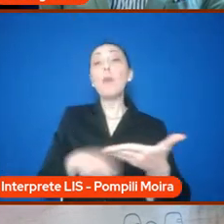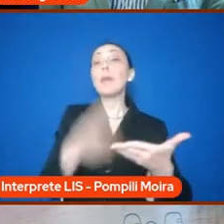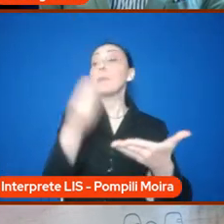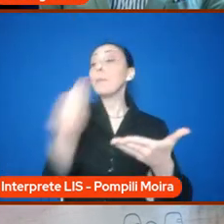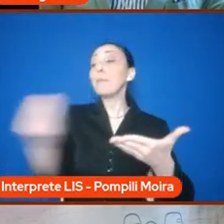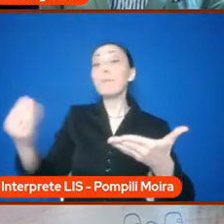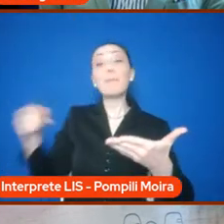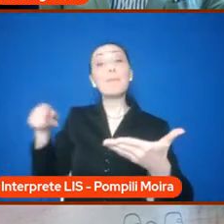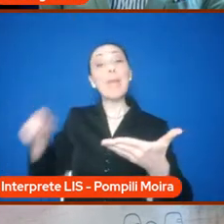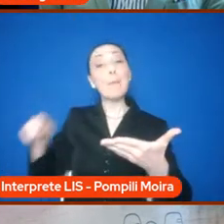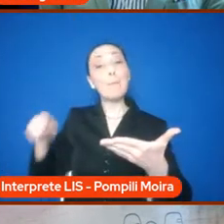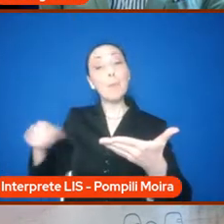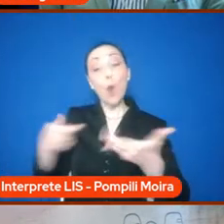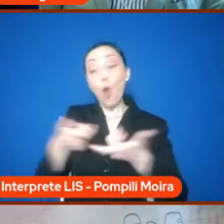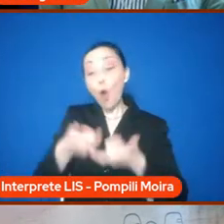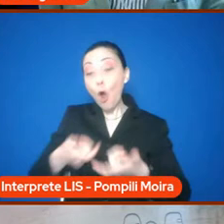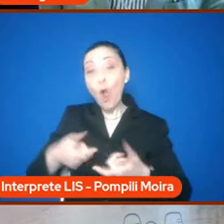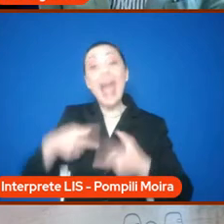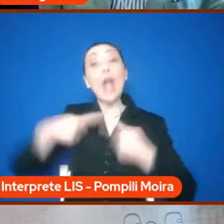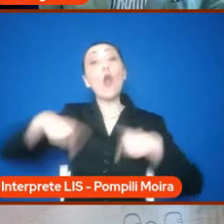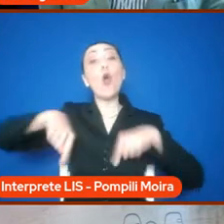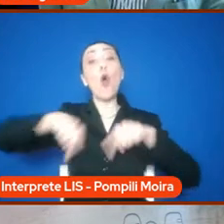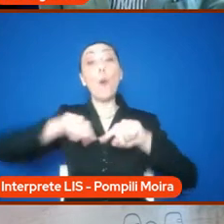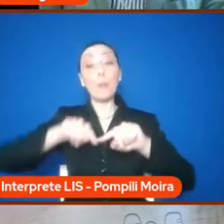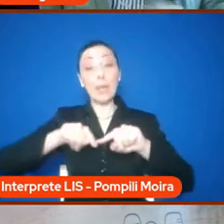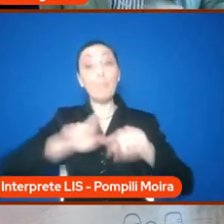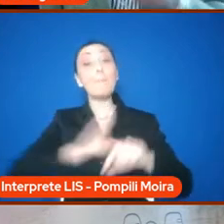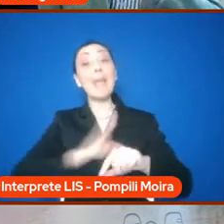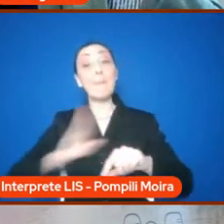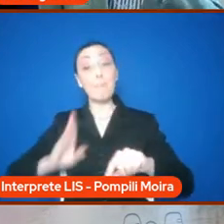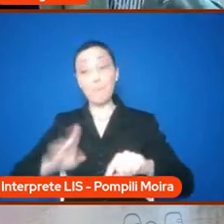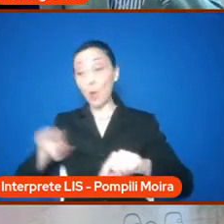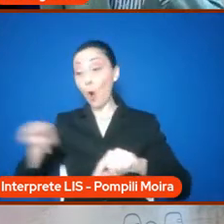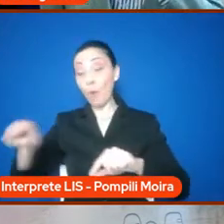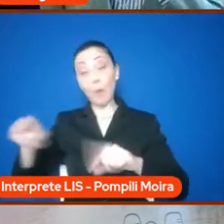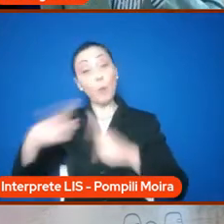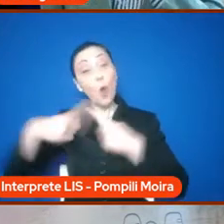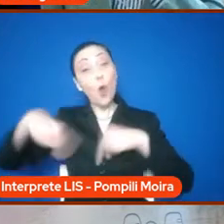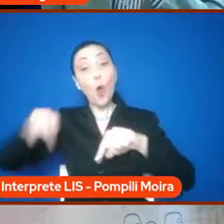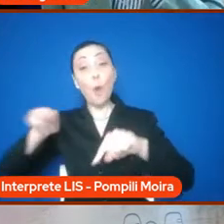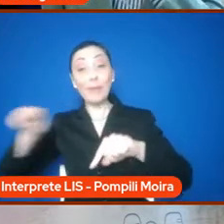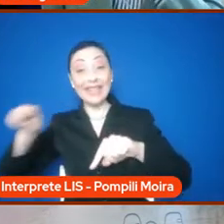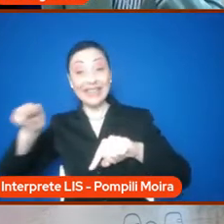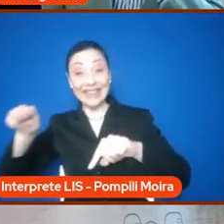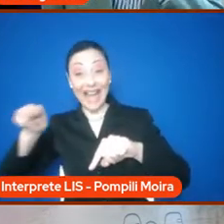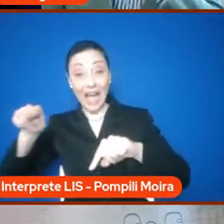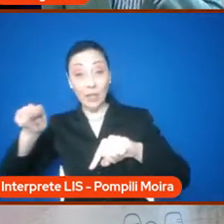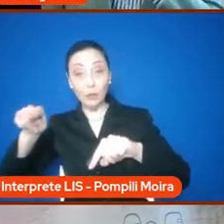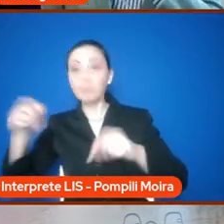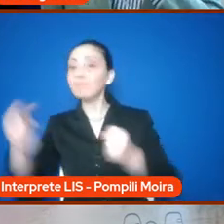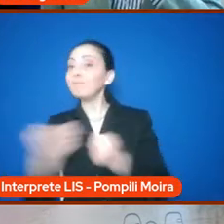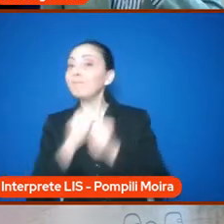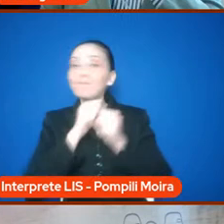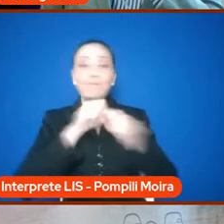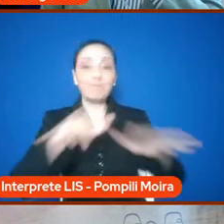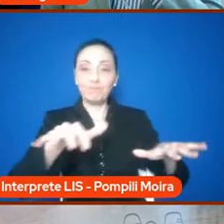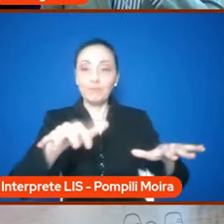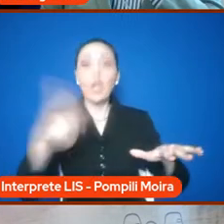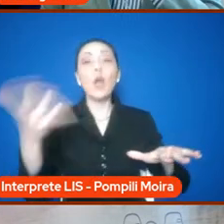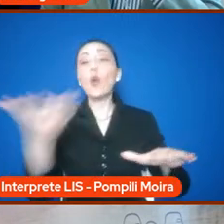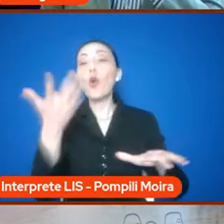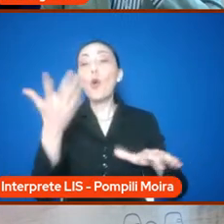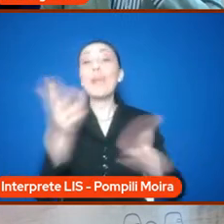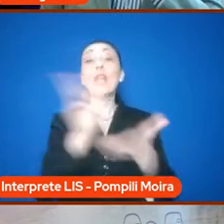far passare, ed era l'idea di lanciare l'educazione al futuro nelle nostre scuole.